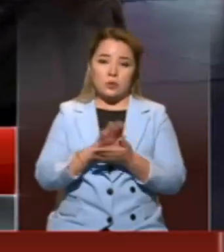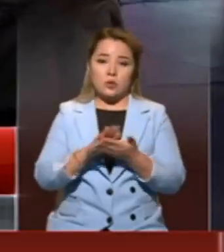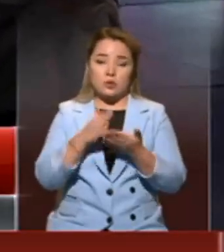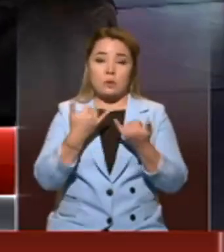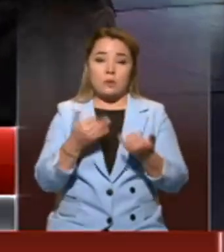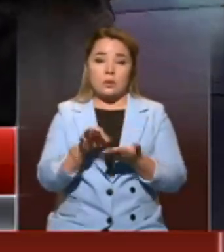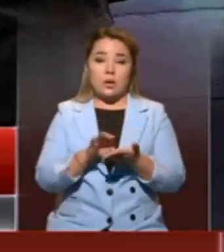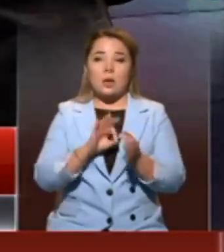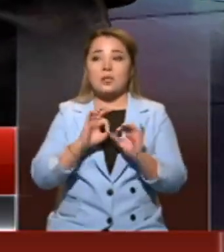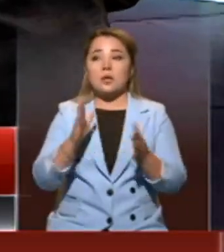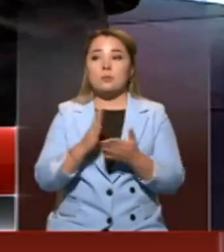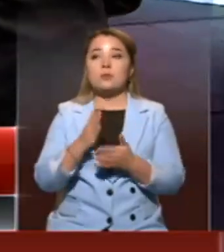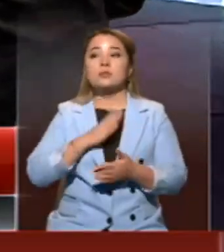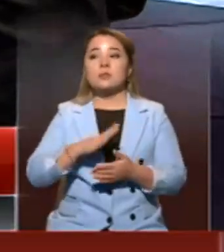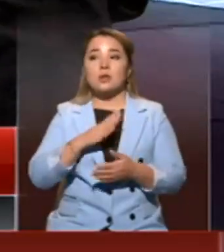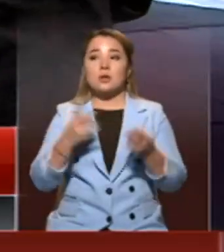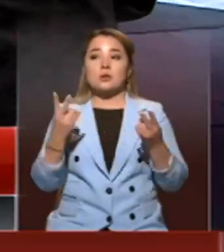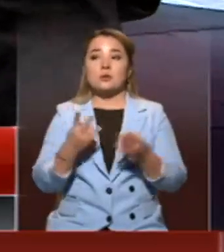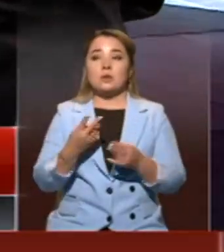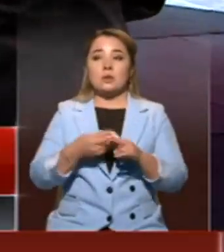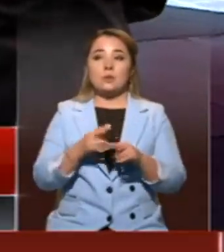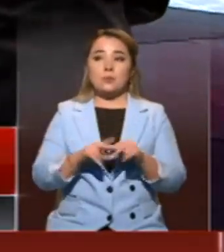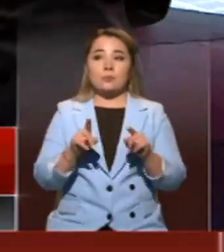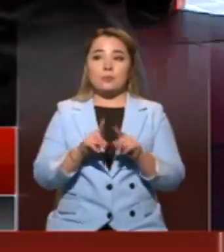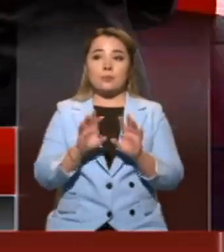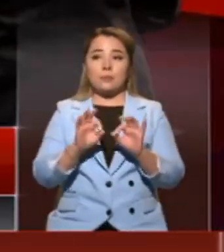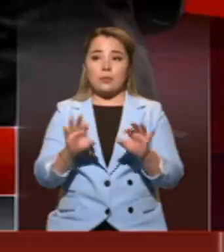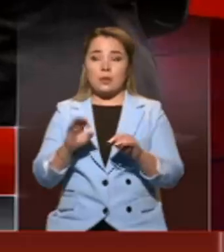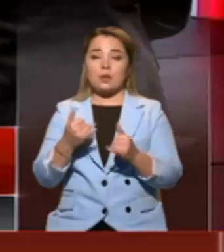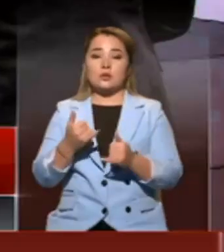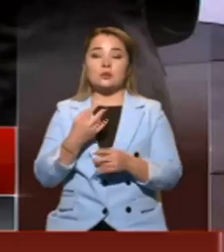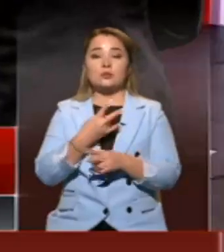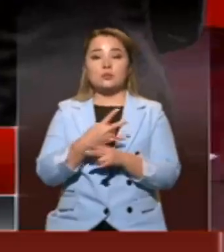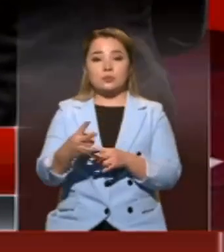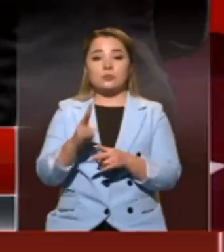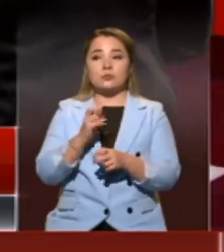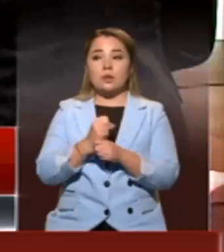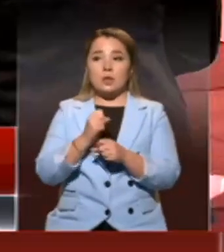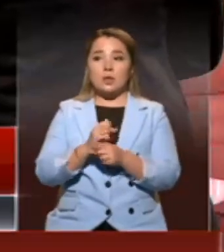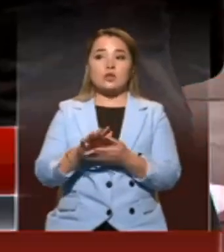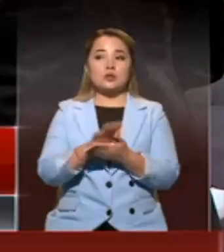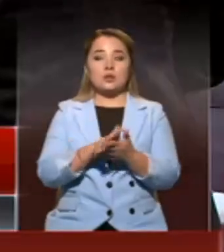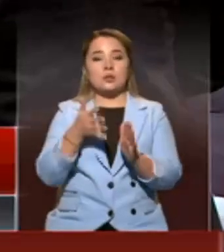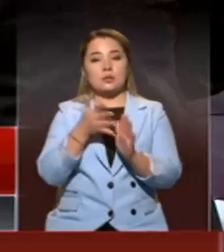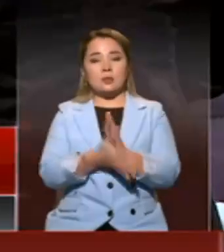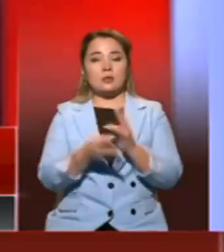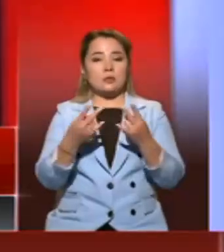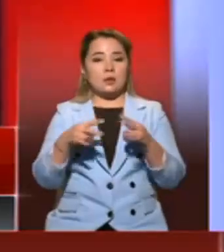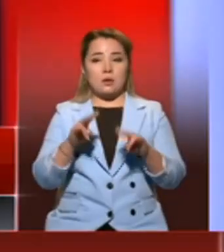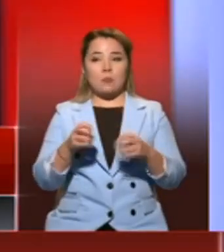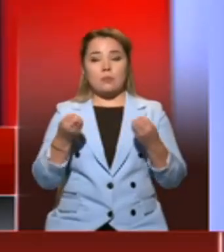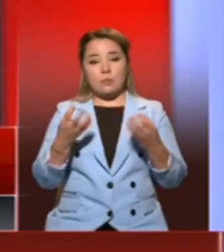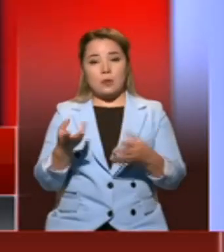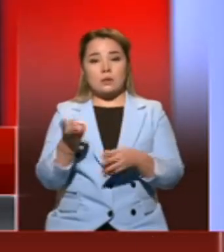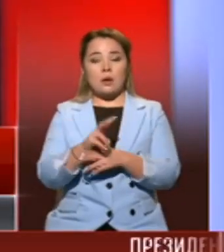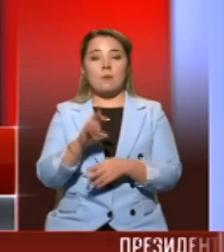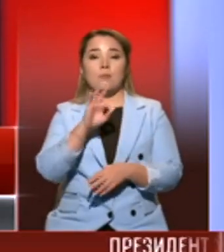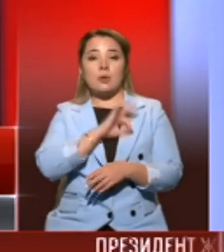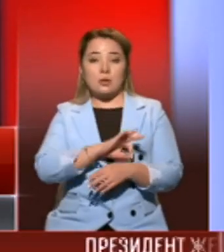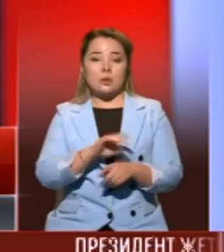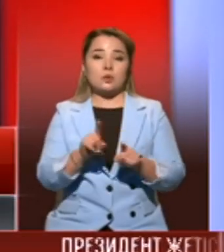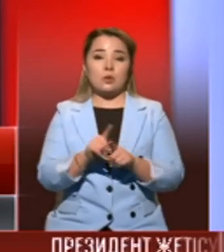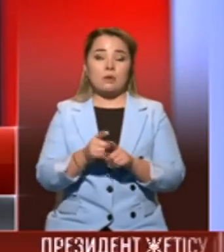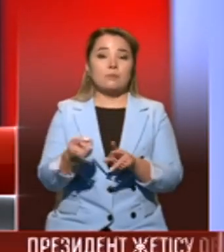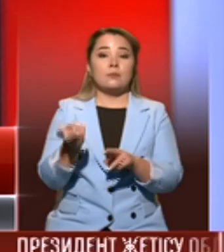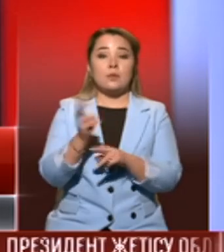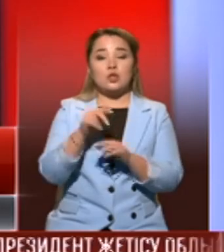айтқым келеді де. Бұл не үшін керек онда табиғатты? Енді міне қараңыз, зұлымдық істеу үшін ешқандай қуат жұмсаудың қажеті жоқ. Барасында мысалға пайдаланып сәтті